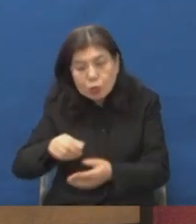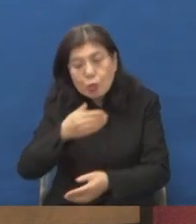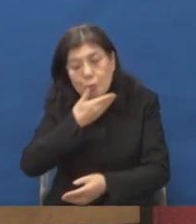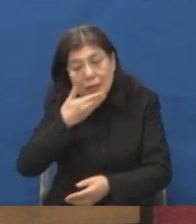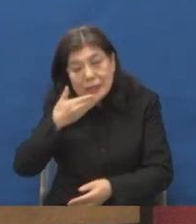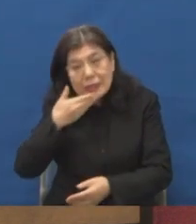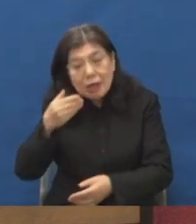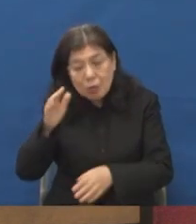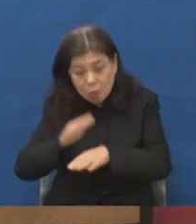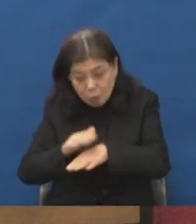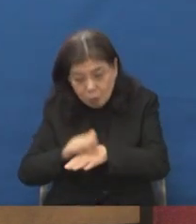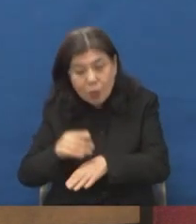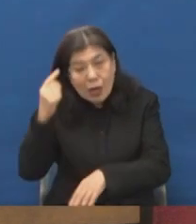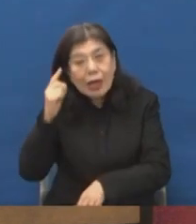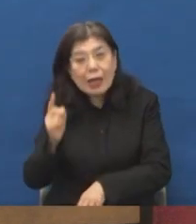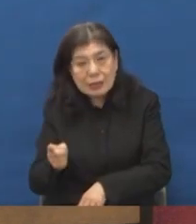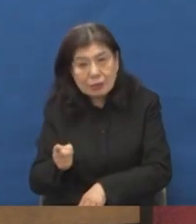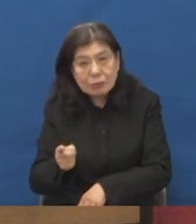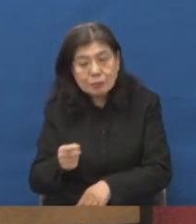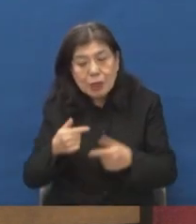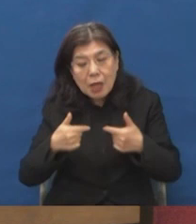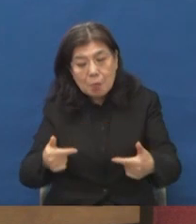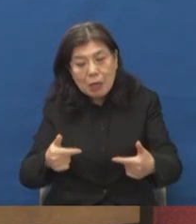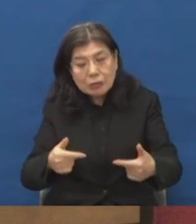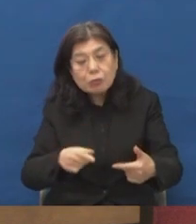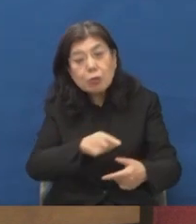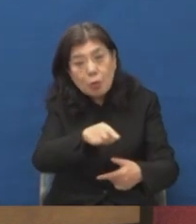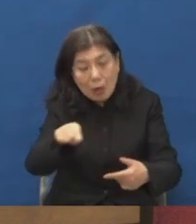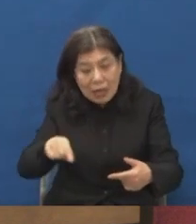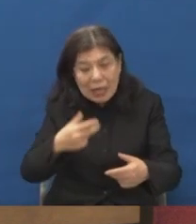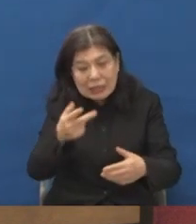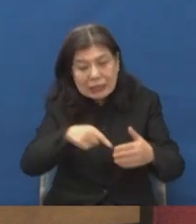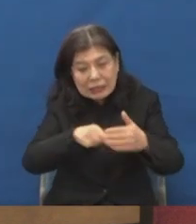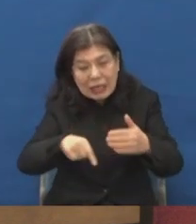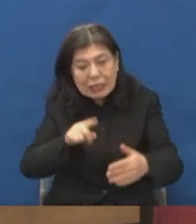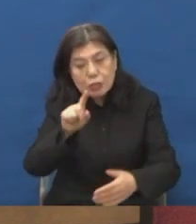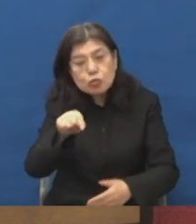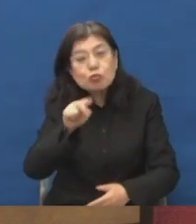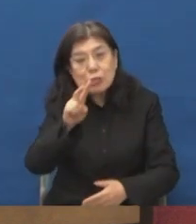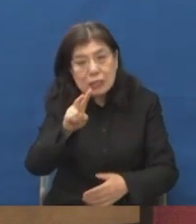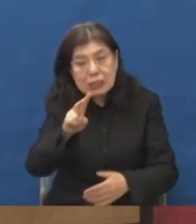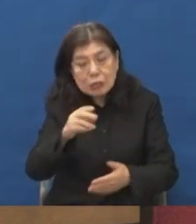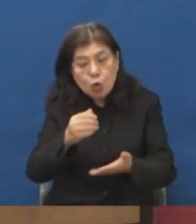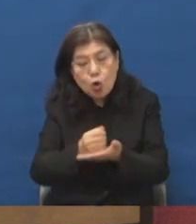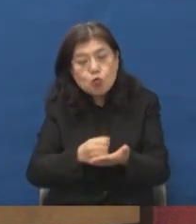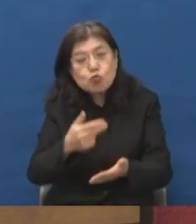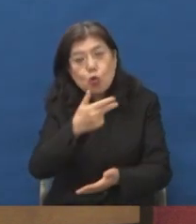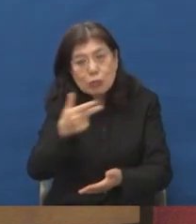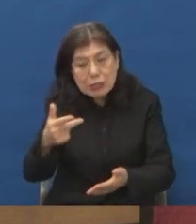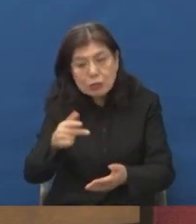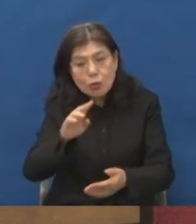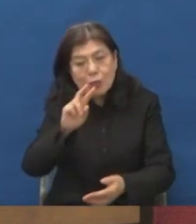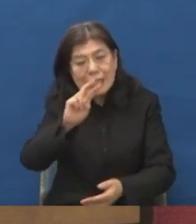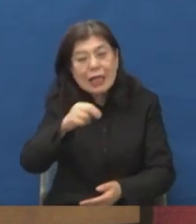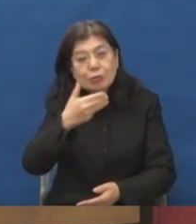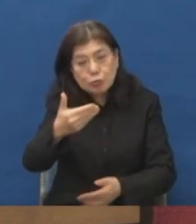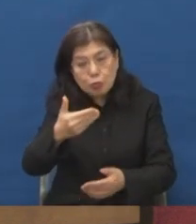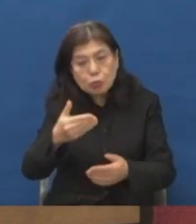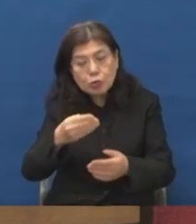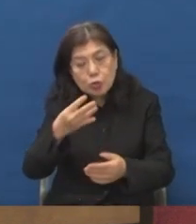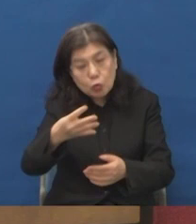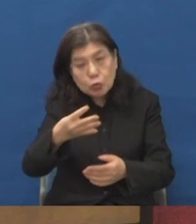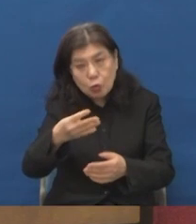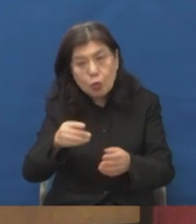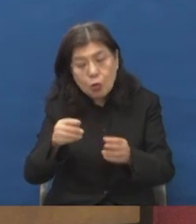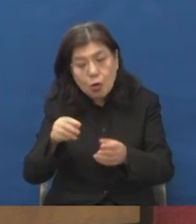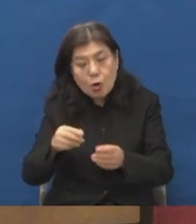バス路線の仕組みは、市内中心部の12系統の黒字路線を含む74系統ですが、外国人を含む観光